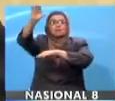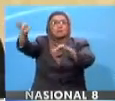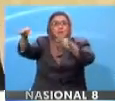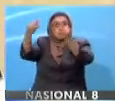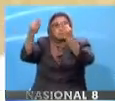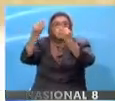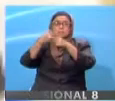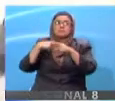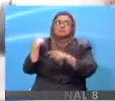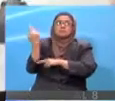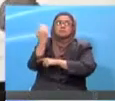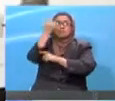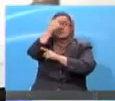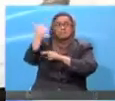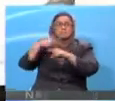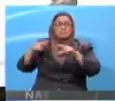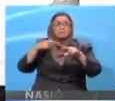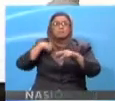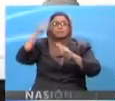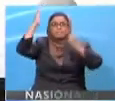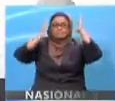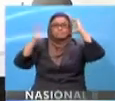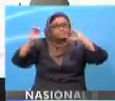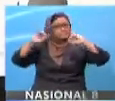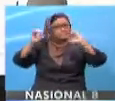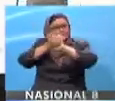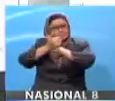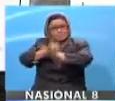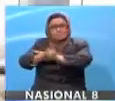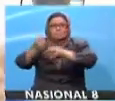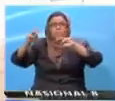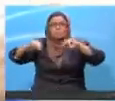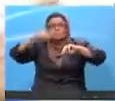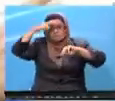mengekstrak maklumat daripada kotak hitam.